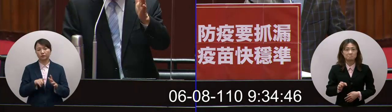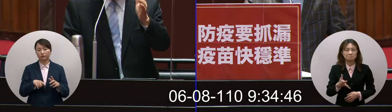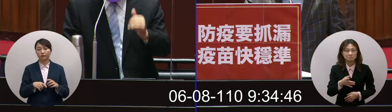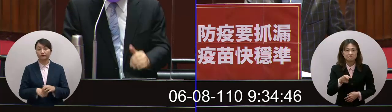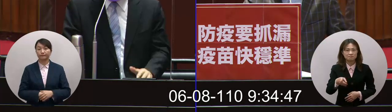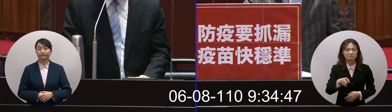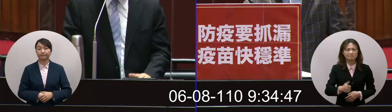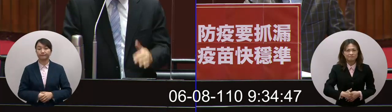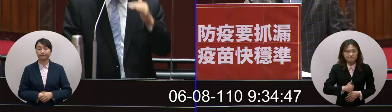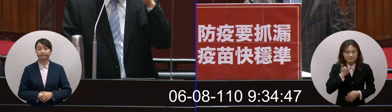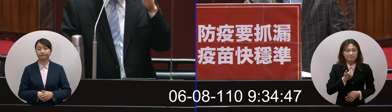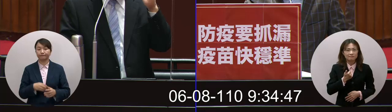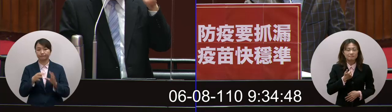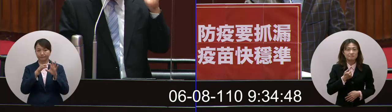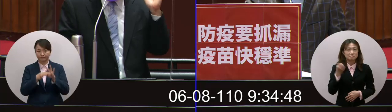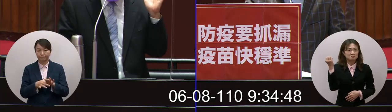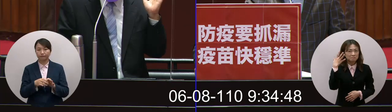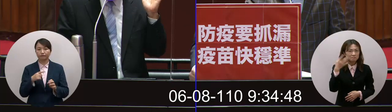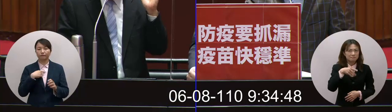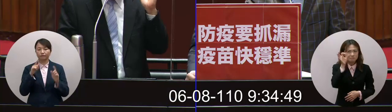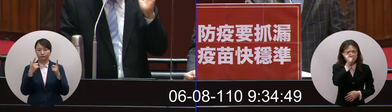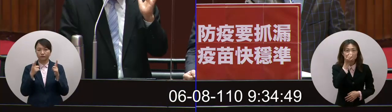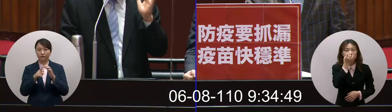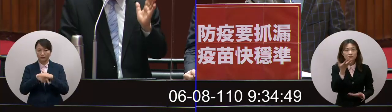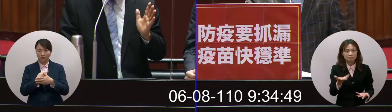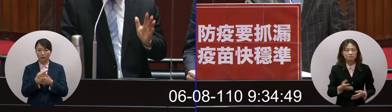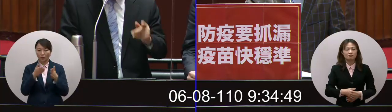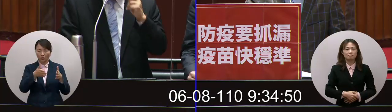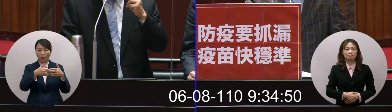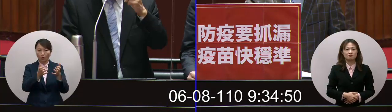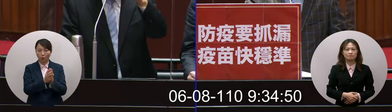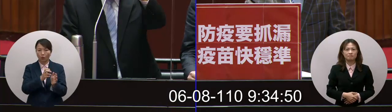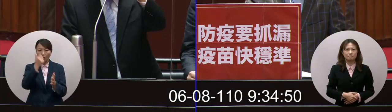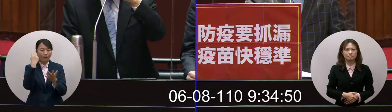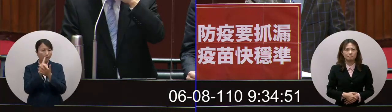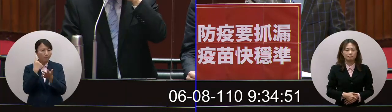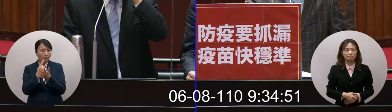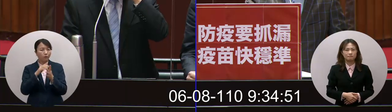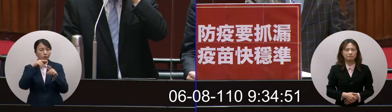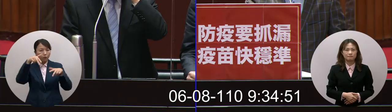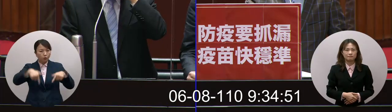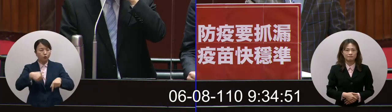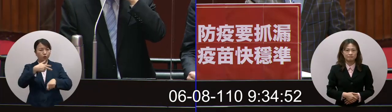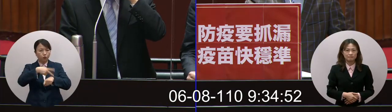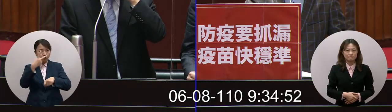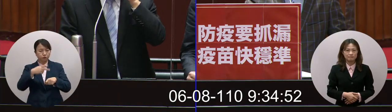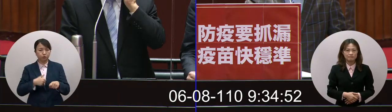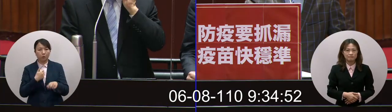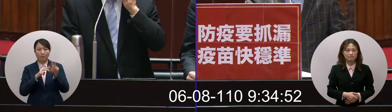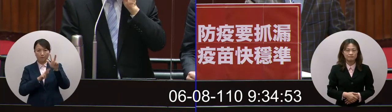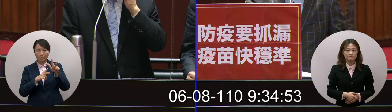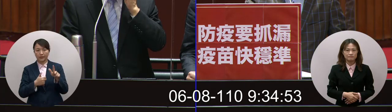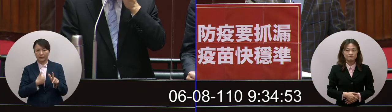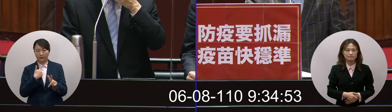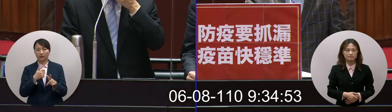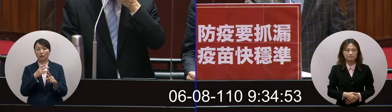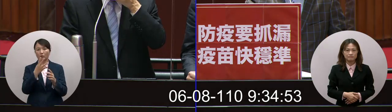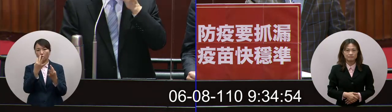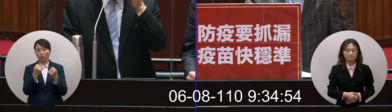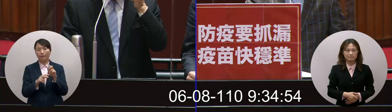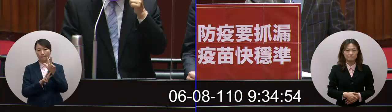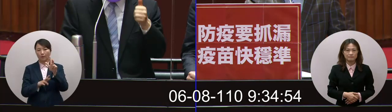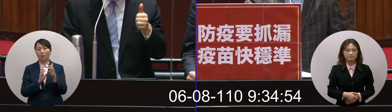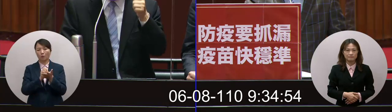的信息歹找啊。 所以，阮唔那是咱的部长每工2点，确确实实拢真正确公